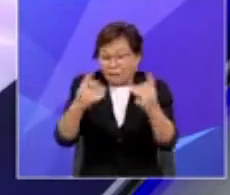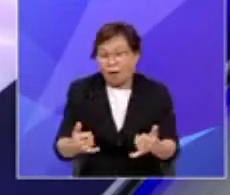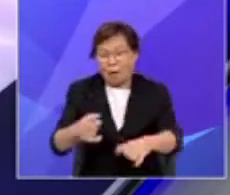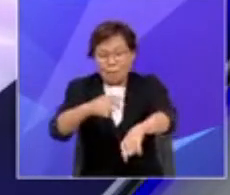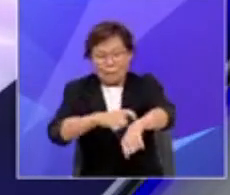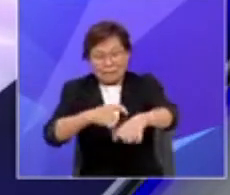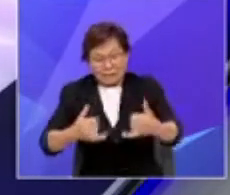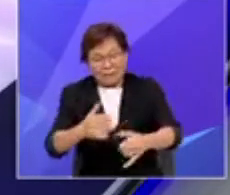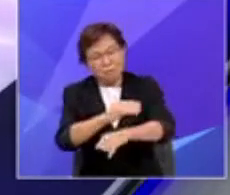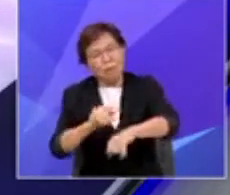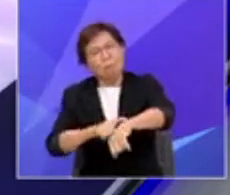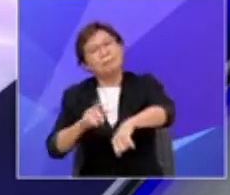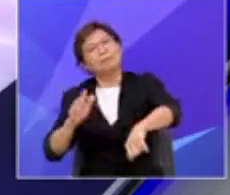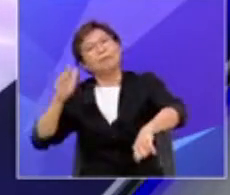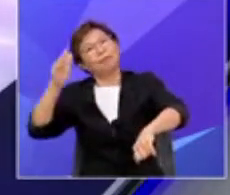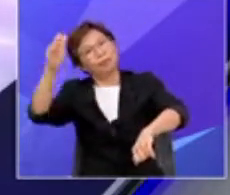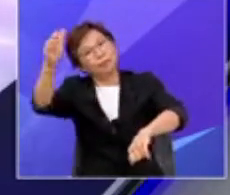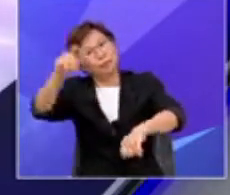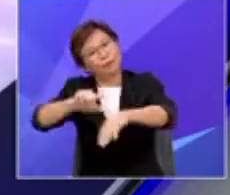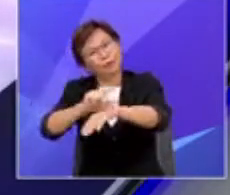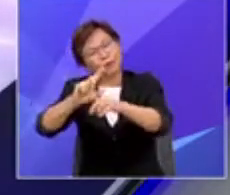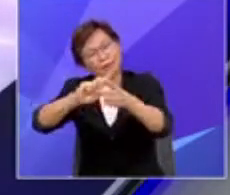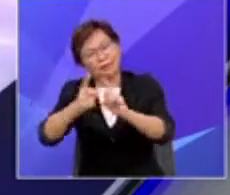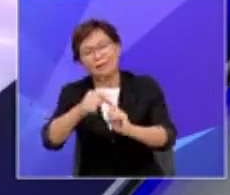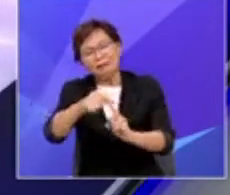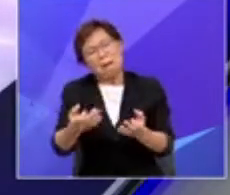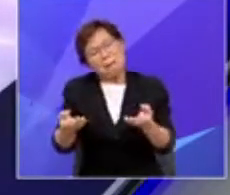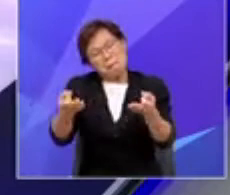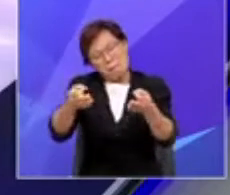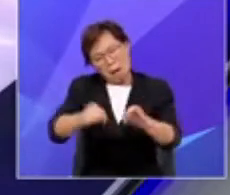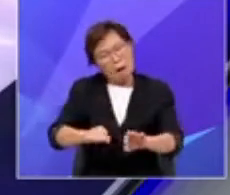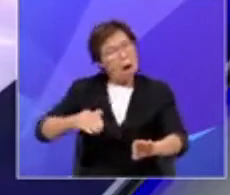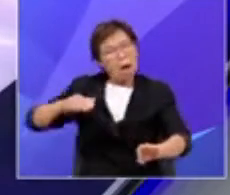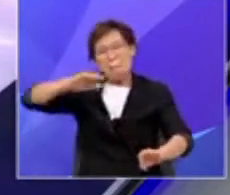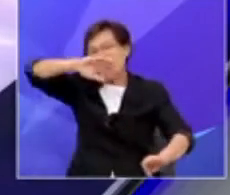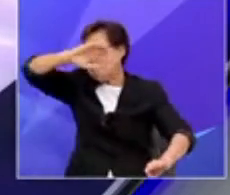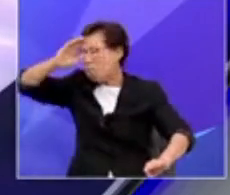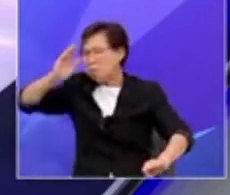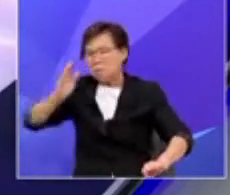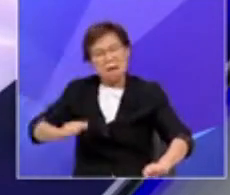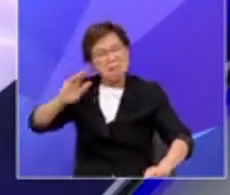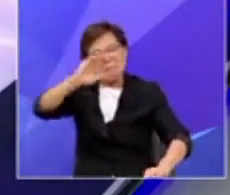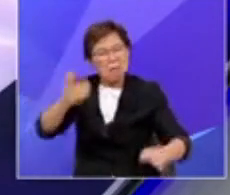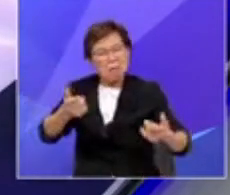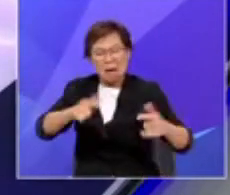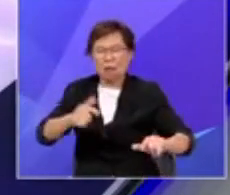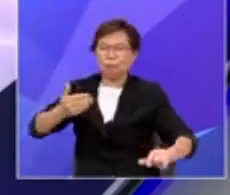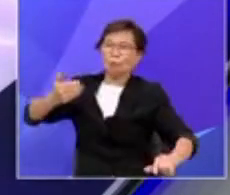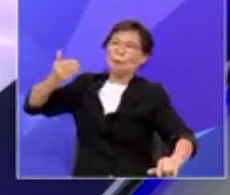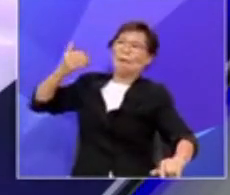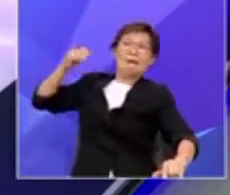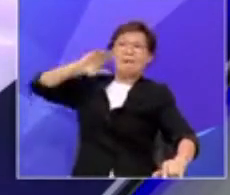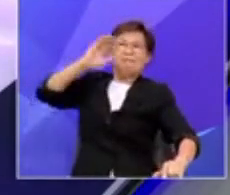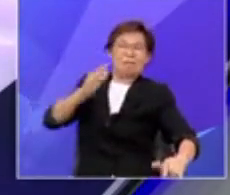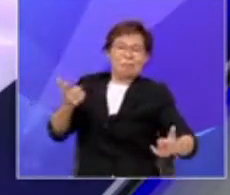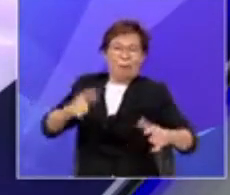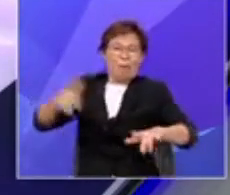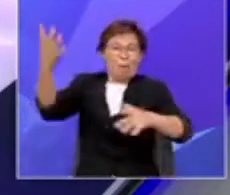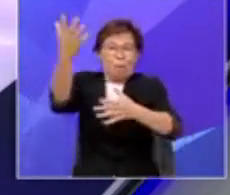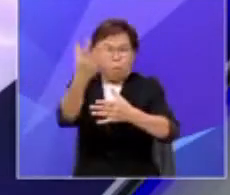masih sekarang dan pada masa yang akan datang ini adalah satu fenomenal yang belum pernah berlaku Subway sebelum ini